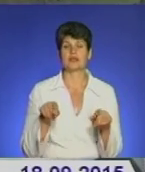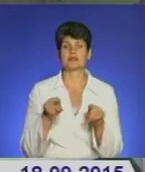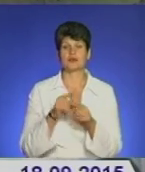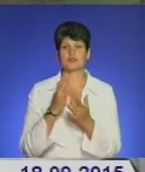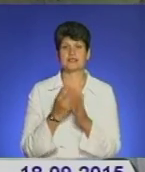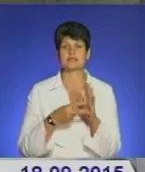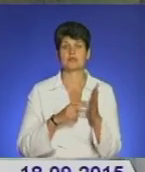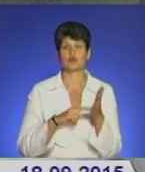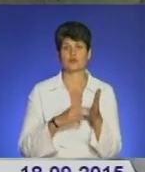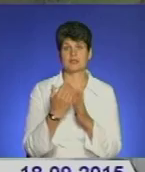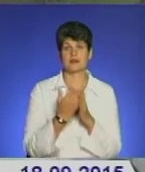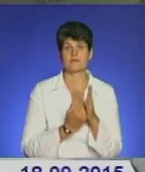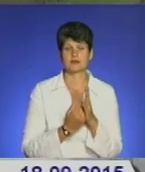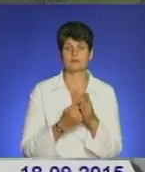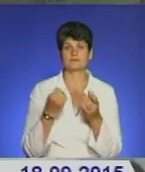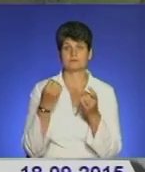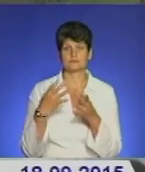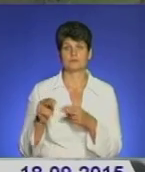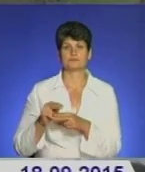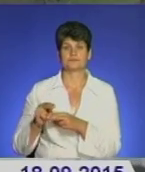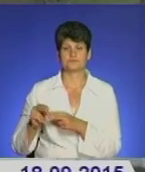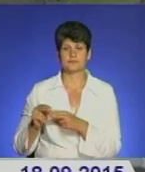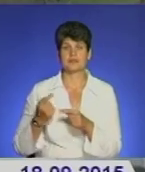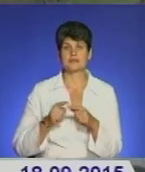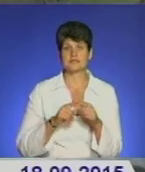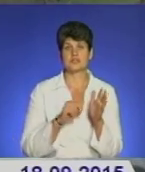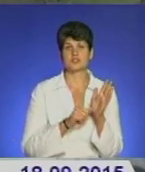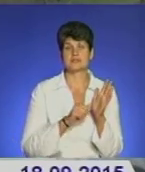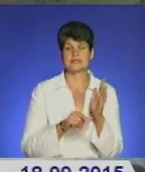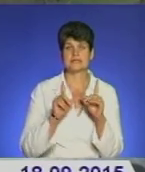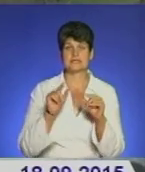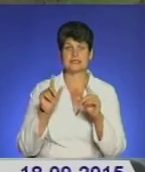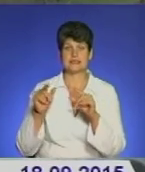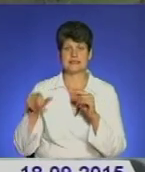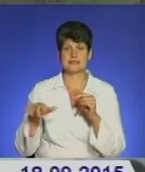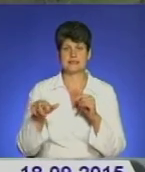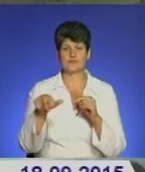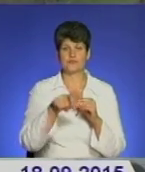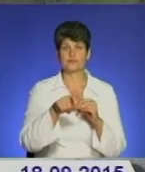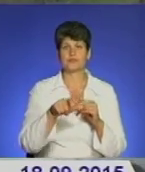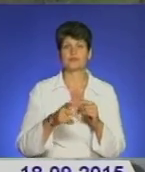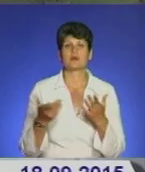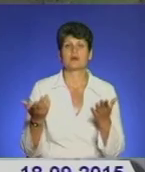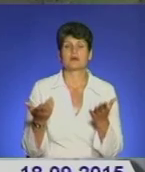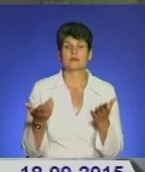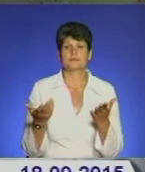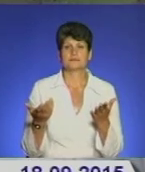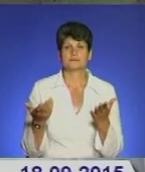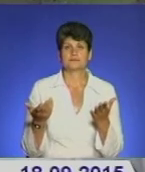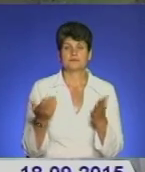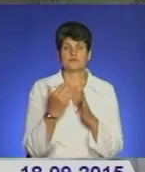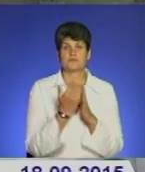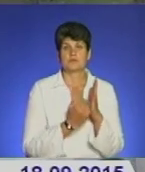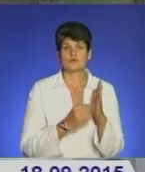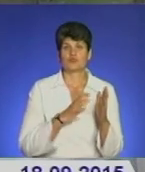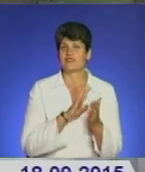запланований графік поточного ремонту. Це більше 60 заїздів і проїздів, які, список, який